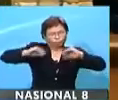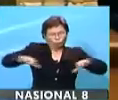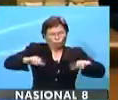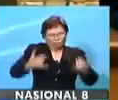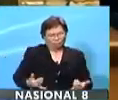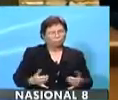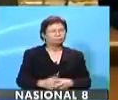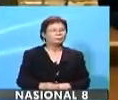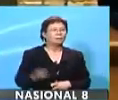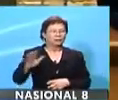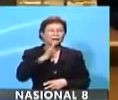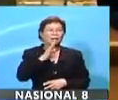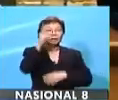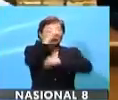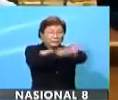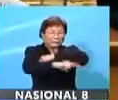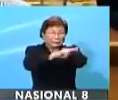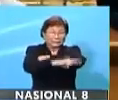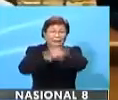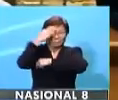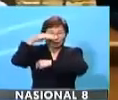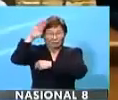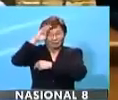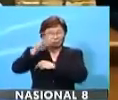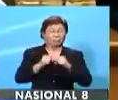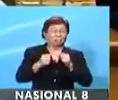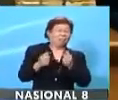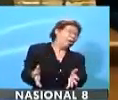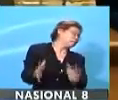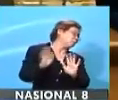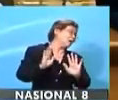pelaksanaan. Menurutnya, kerajaan negeri bukan bersikap lepas